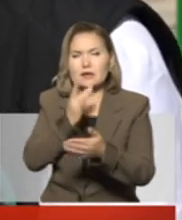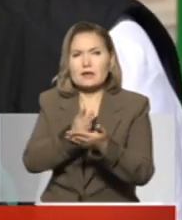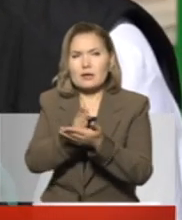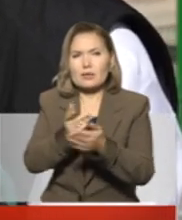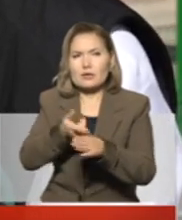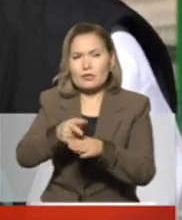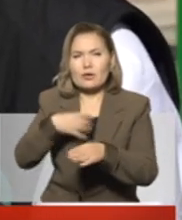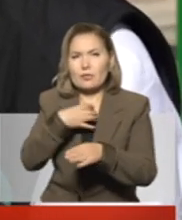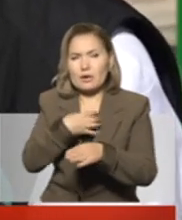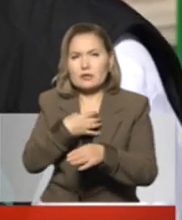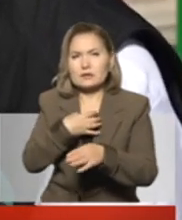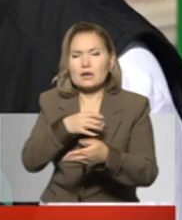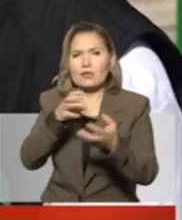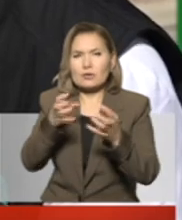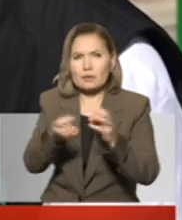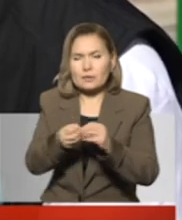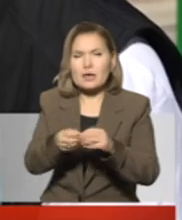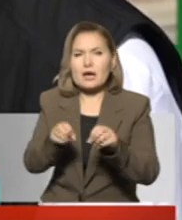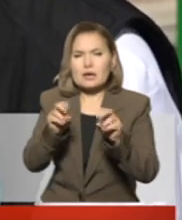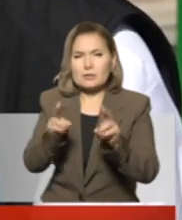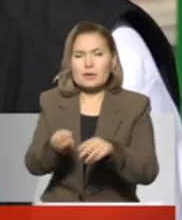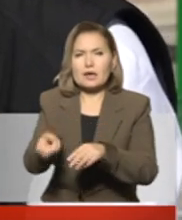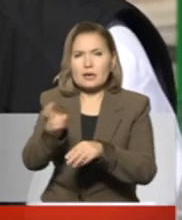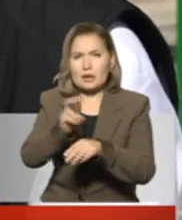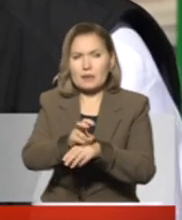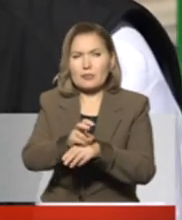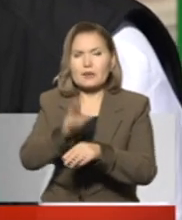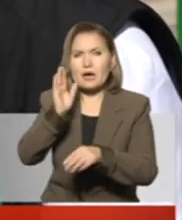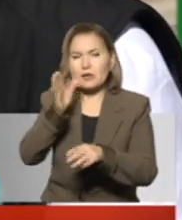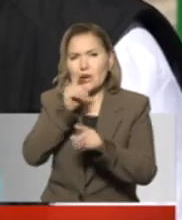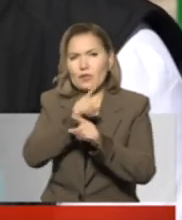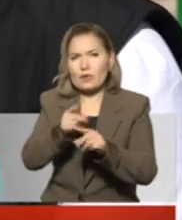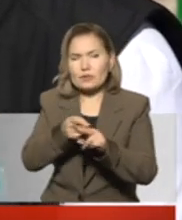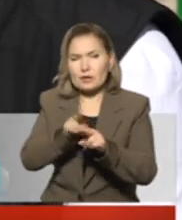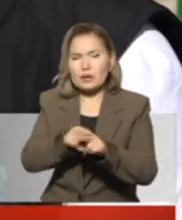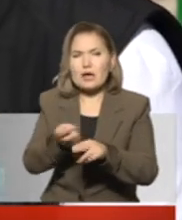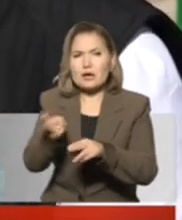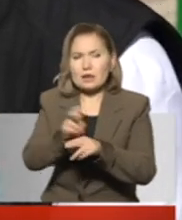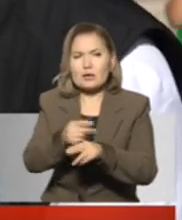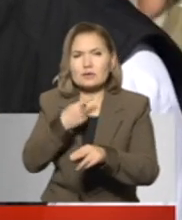бізге өте маңыздырақ. Осындай алдағы уақытта да кеп өз дауысымызды береміз.